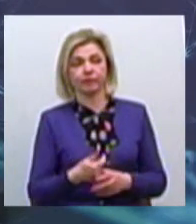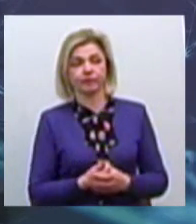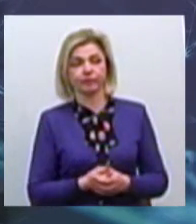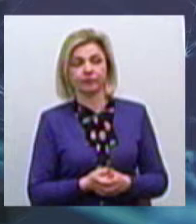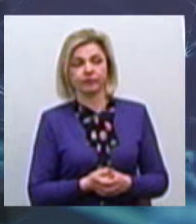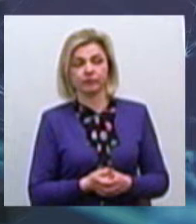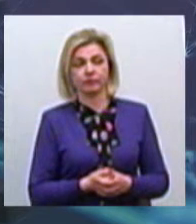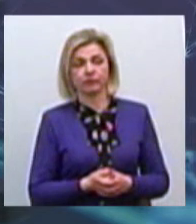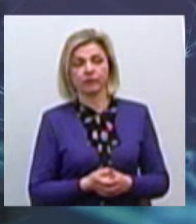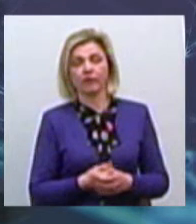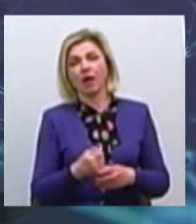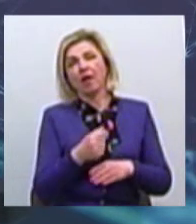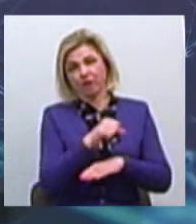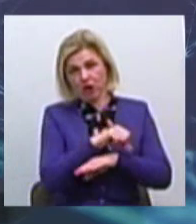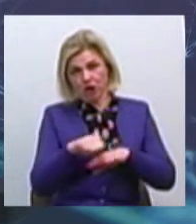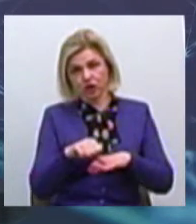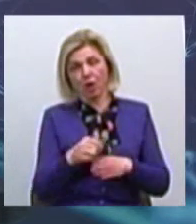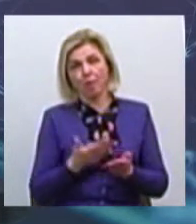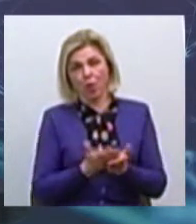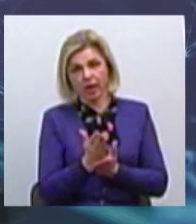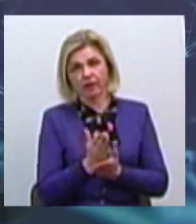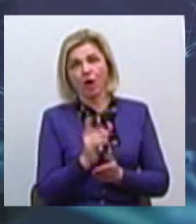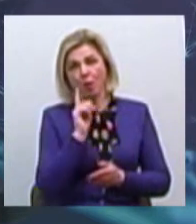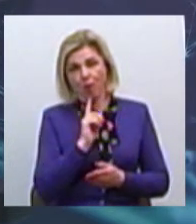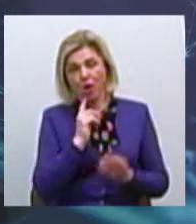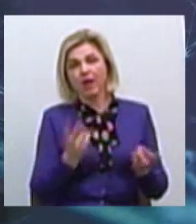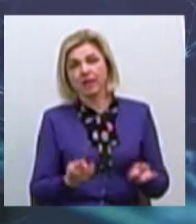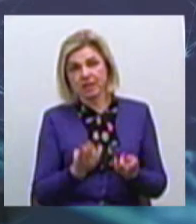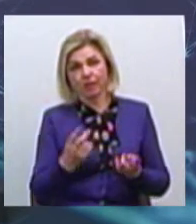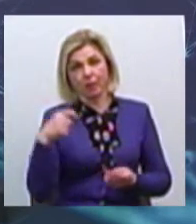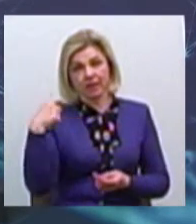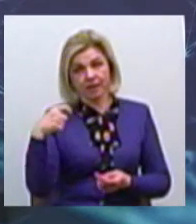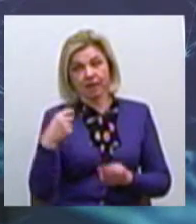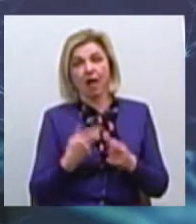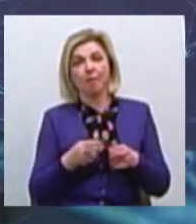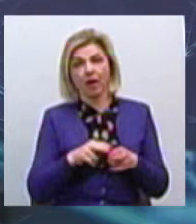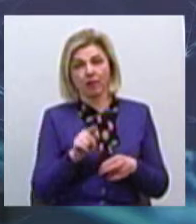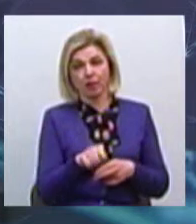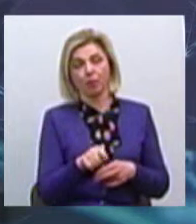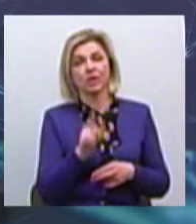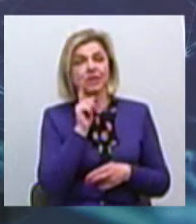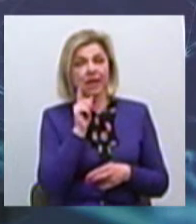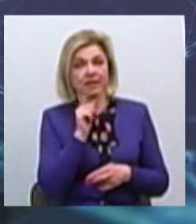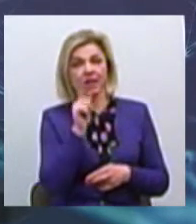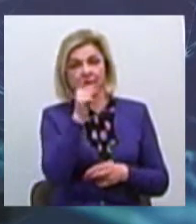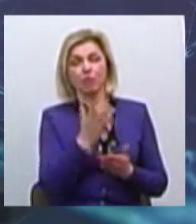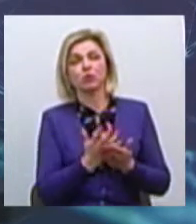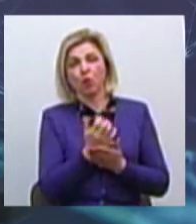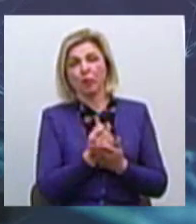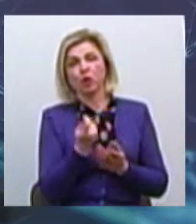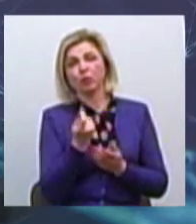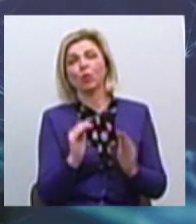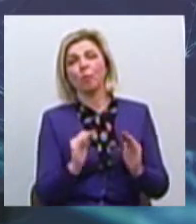роль внешня політика действующего, пока еще действующего президента, и поэтому там Зеленский набрал чуть-чуть меньше. Ну,